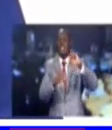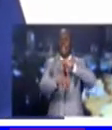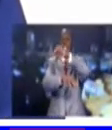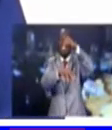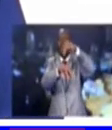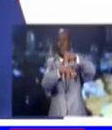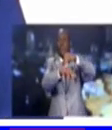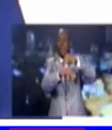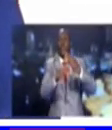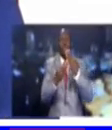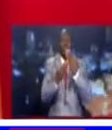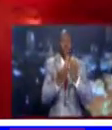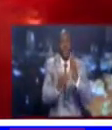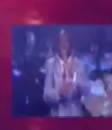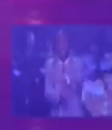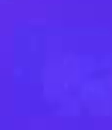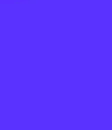nation bonsoir